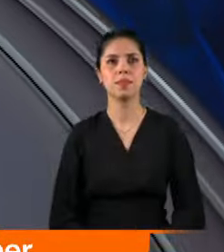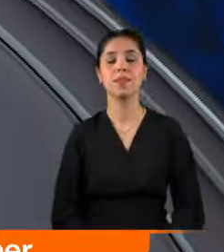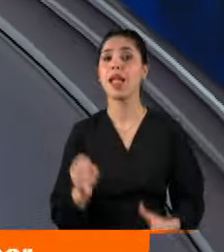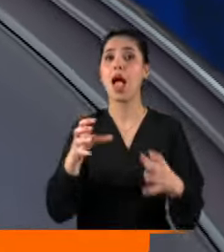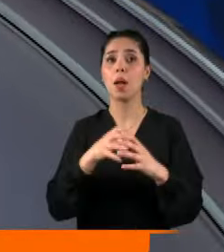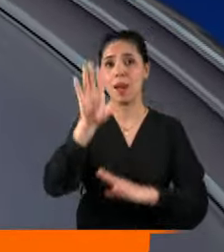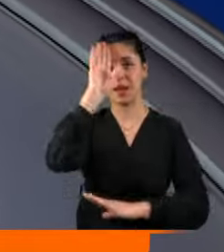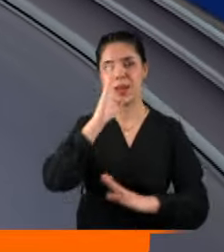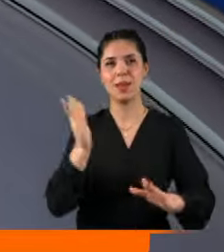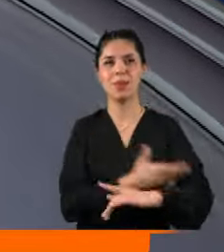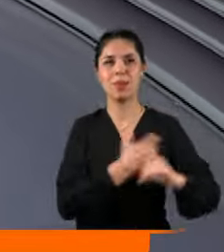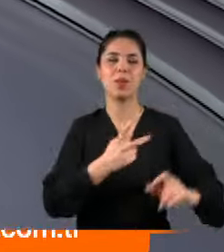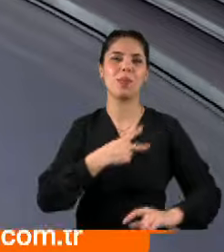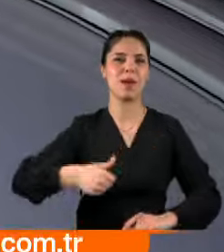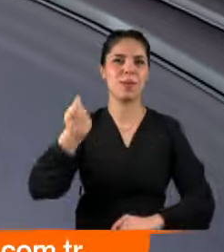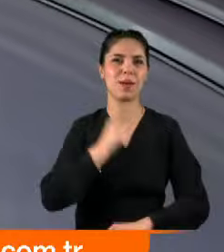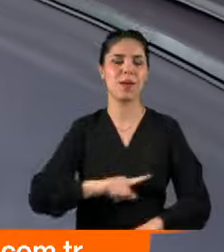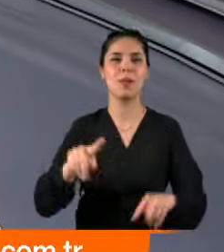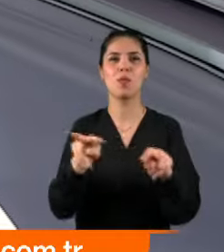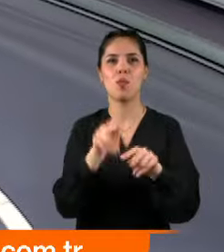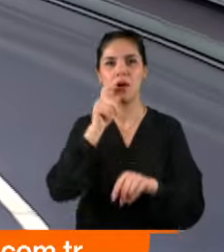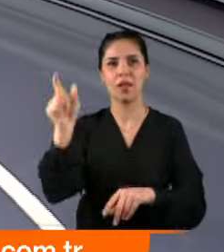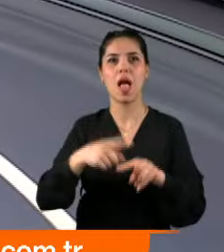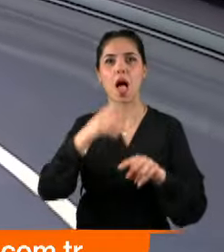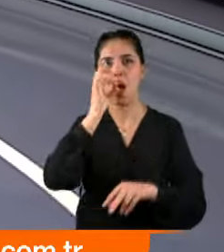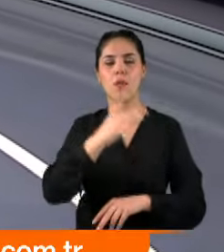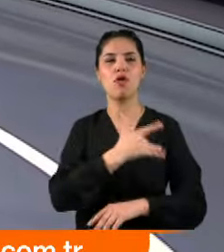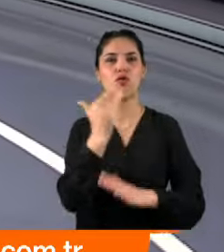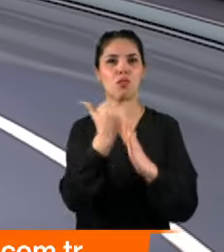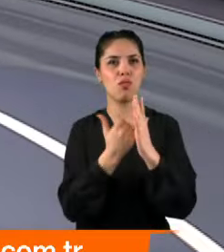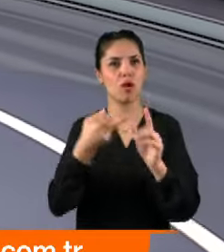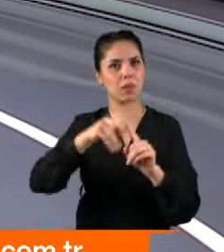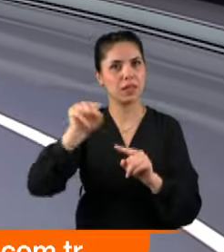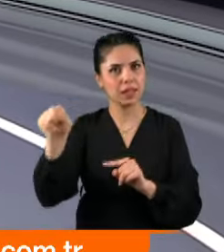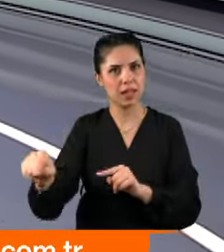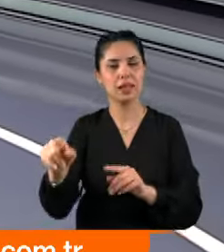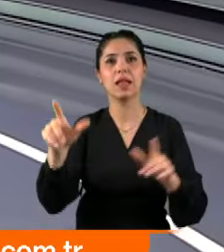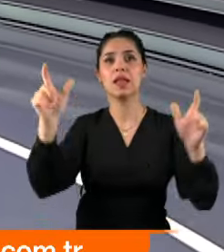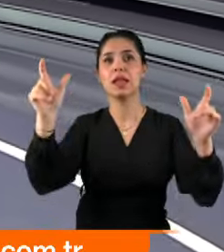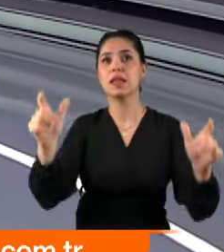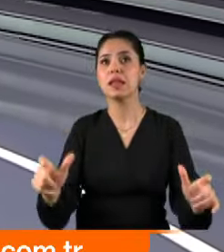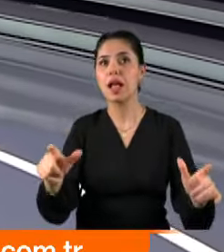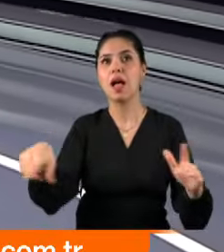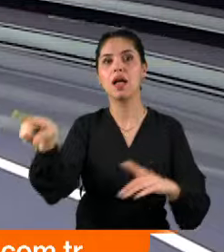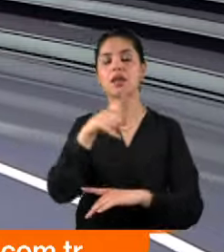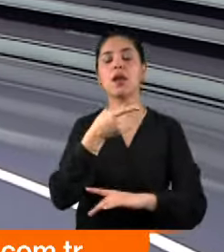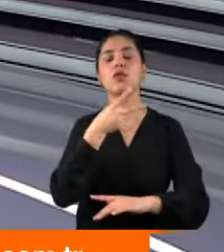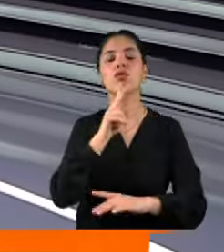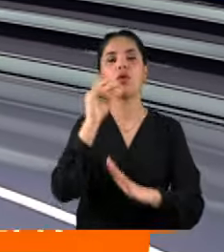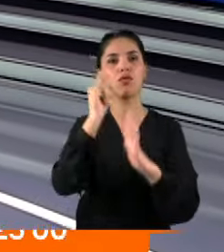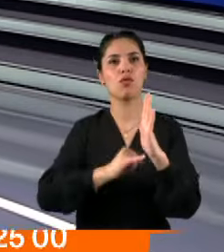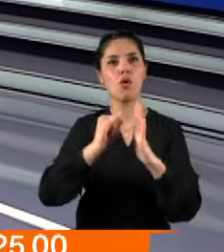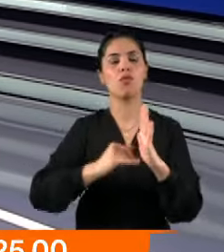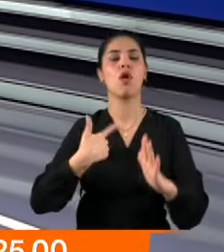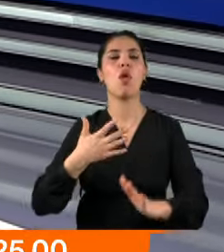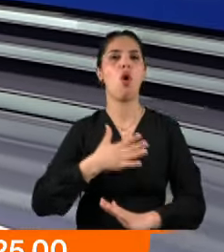AK Parti İstanbul Büyükşehir Belediye Başkanı adayı Murat Kurum, A Haber'in canlı yayın konuydu. Sahadaki fotoğrafın son anketlere de yansıdığını söyledi Kurum.